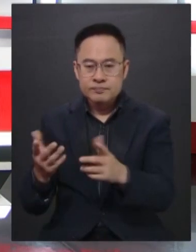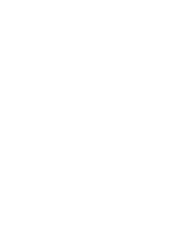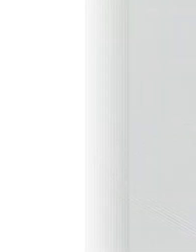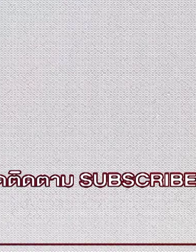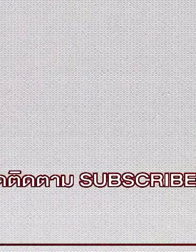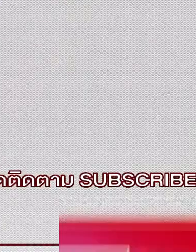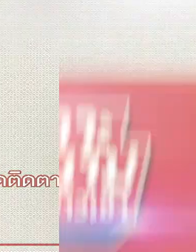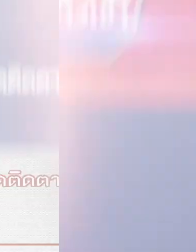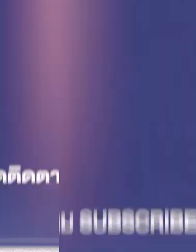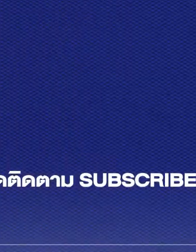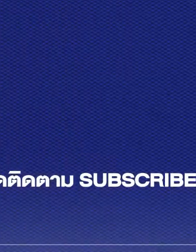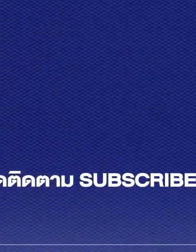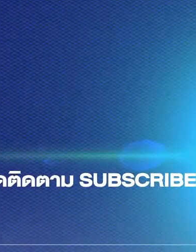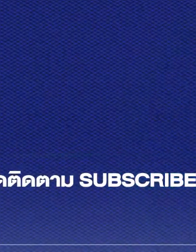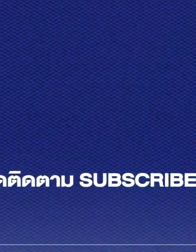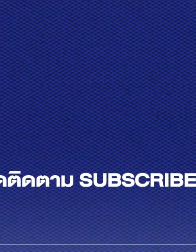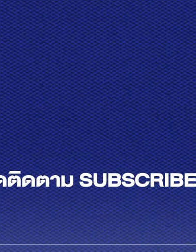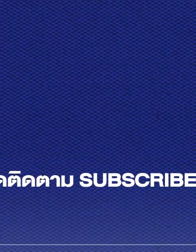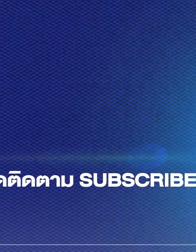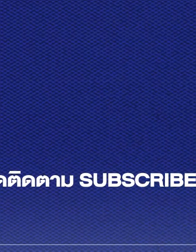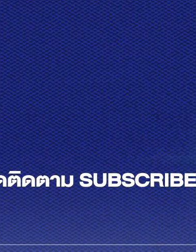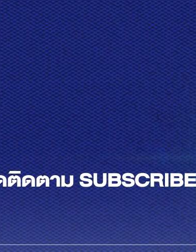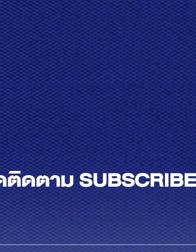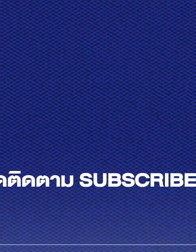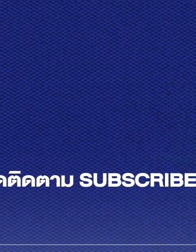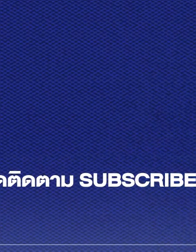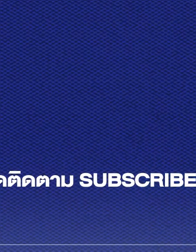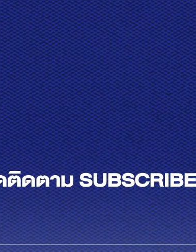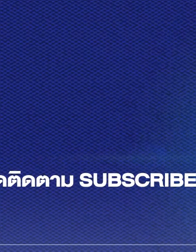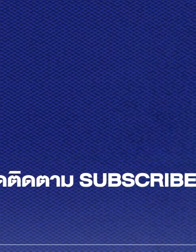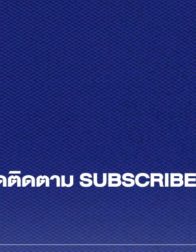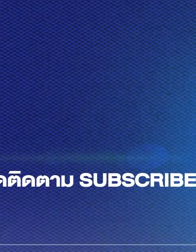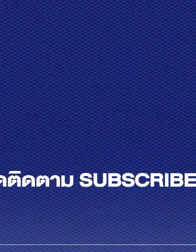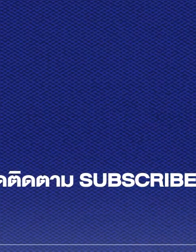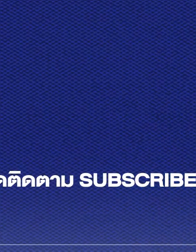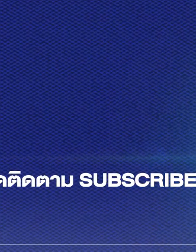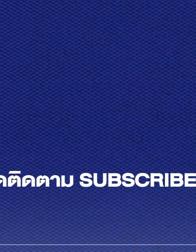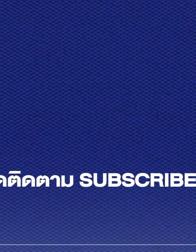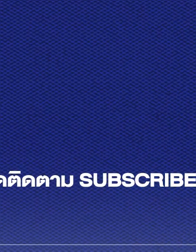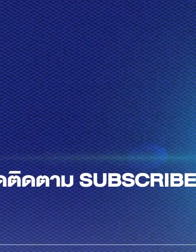ค่ะ